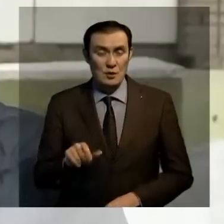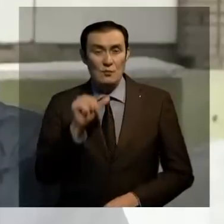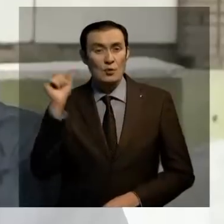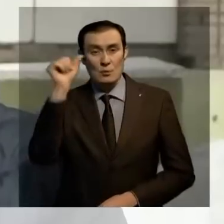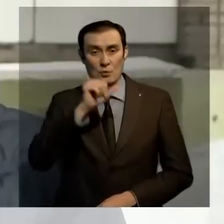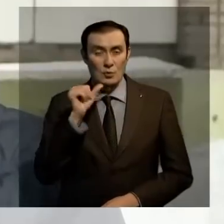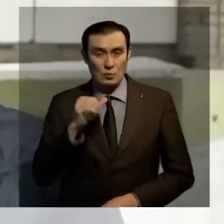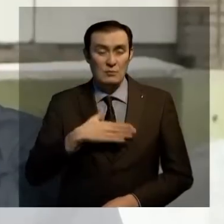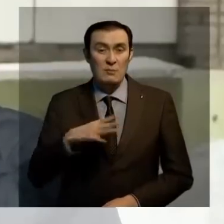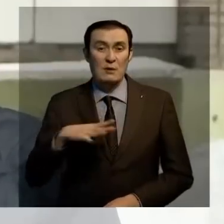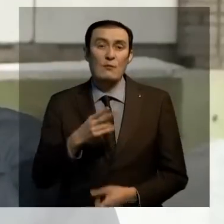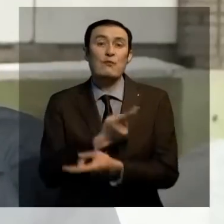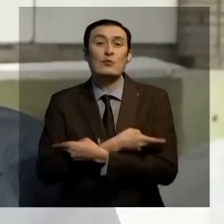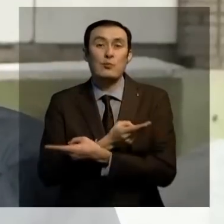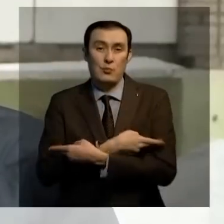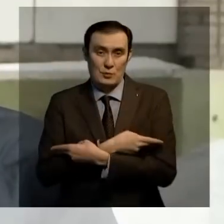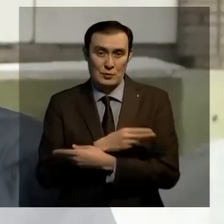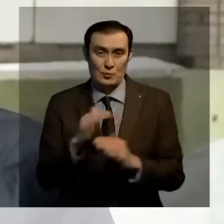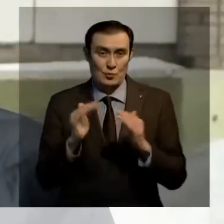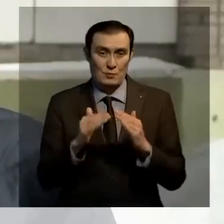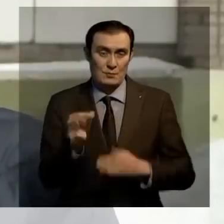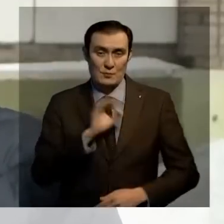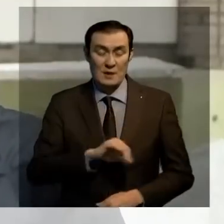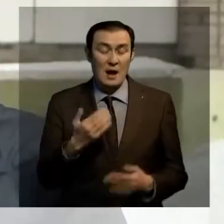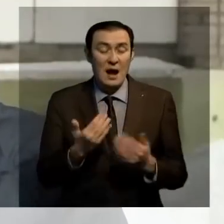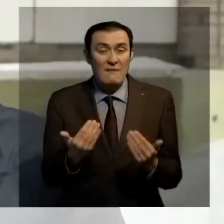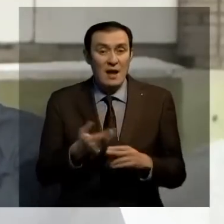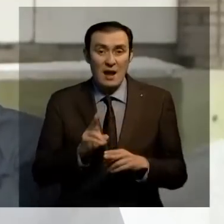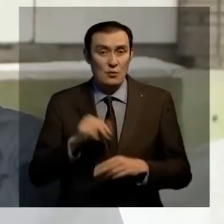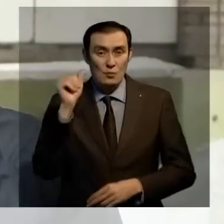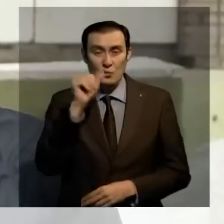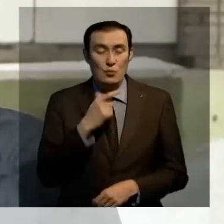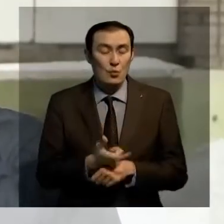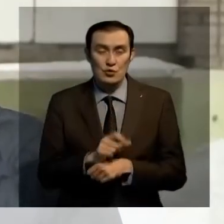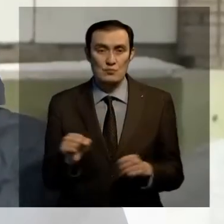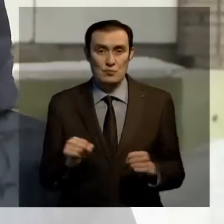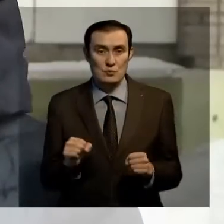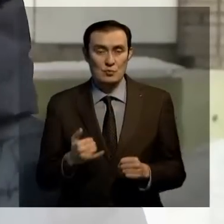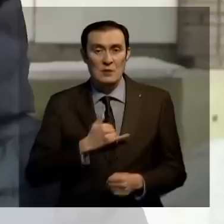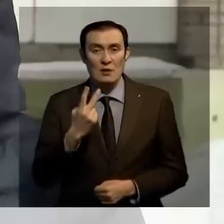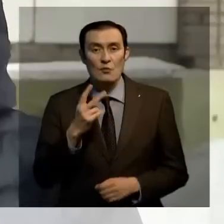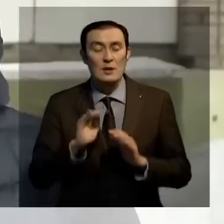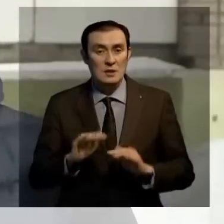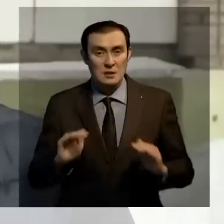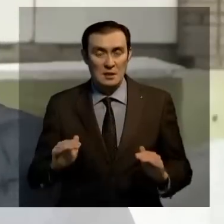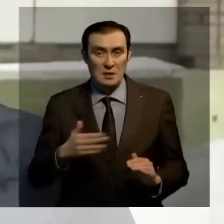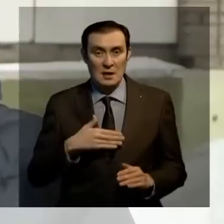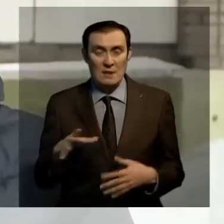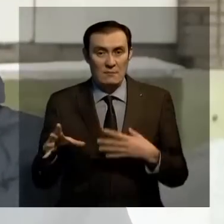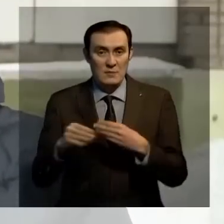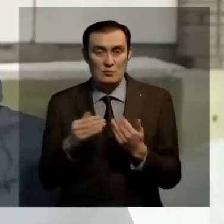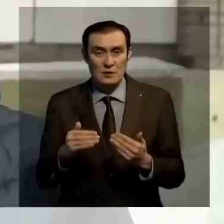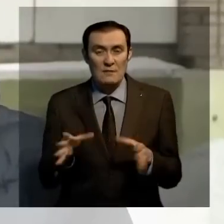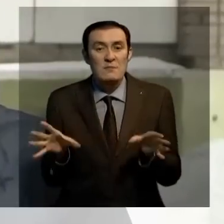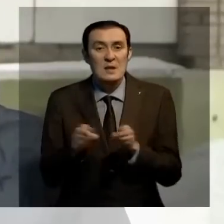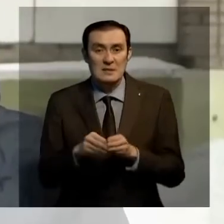мы в футболочках ходили, у меня дети прям налегке одевались. В этом году очень мерзнем. У меня двое детей, я уже с ними в детской